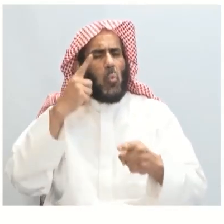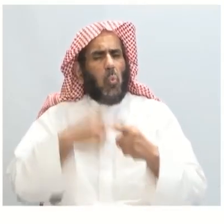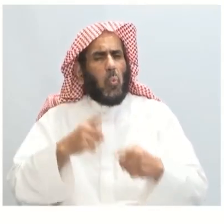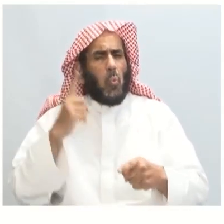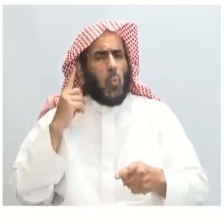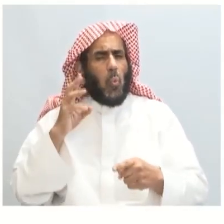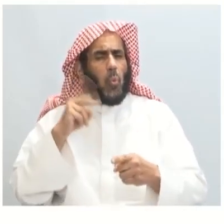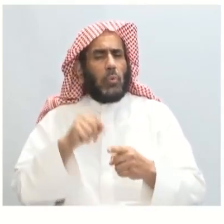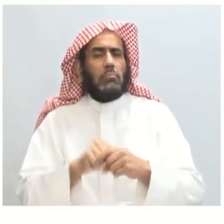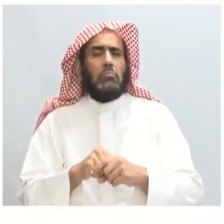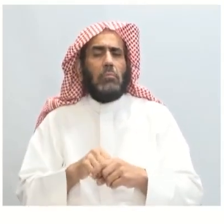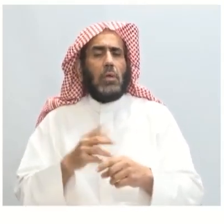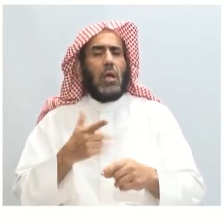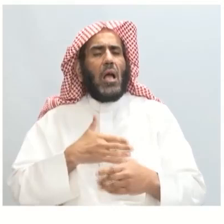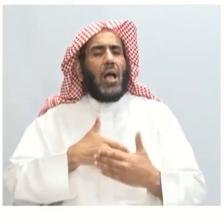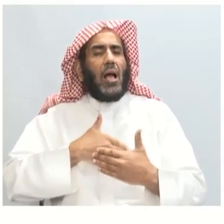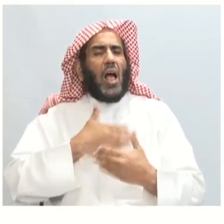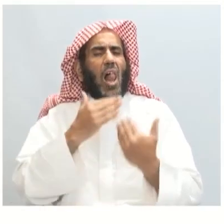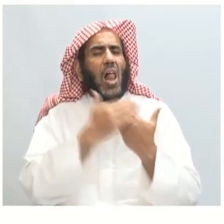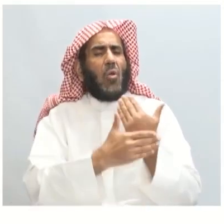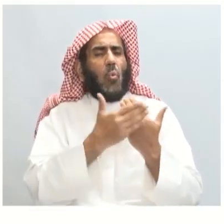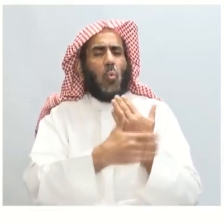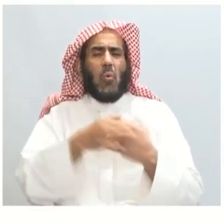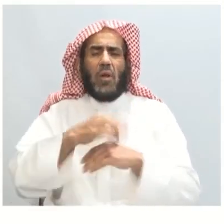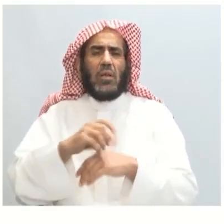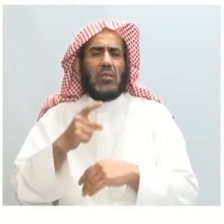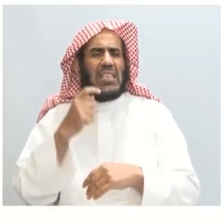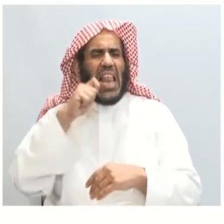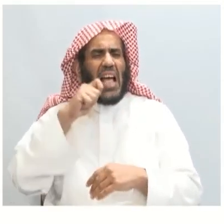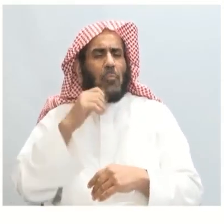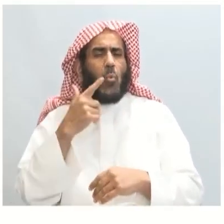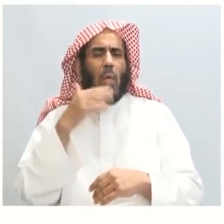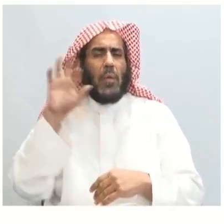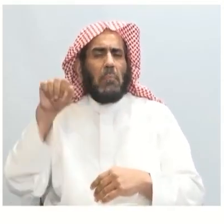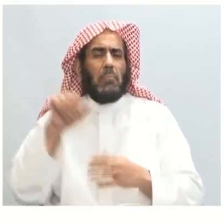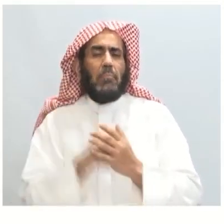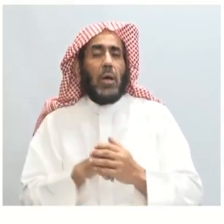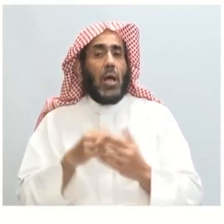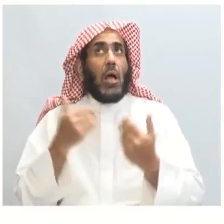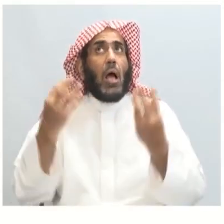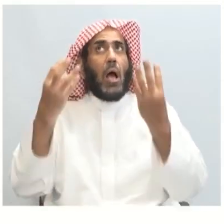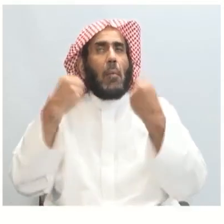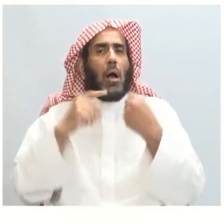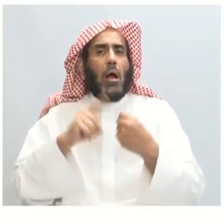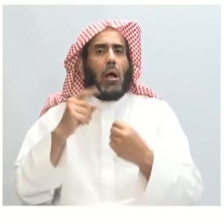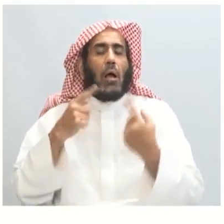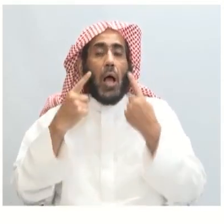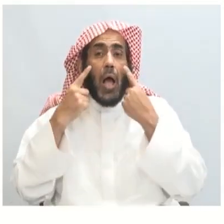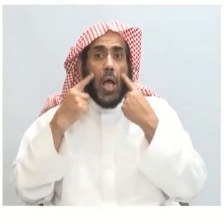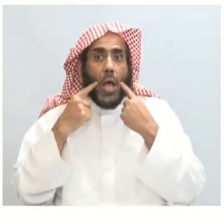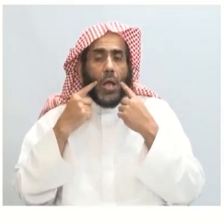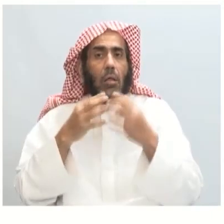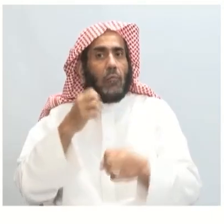الاصم حنانك فالناس لحم ودم حباك الاله حياه